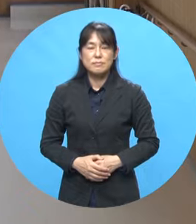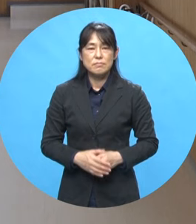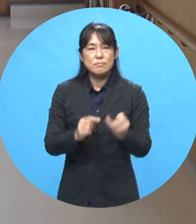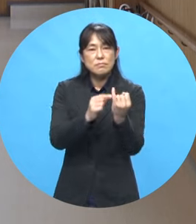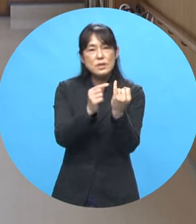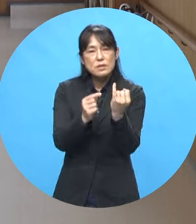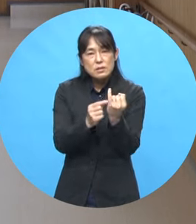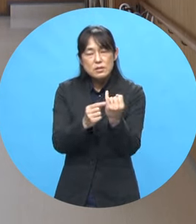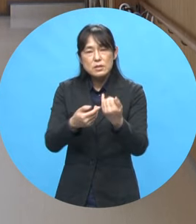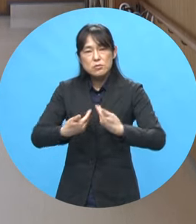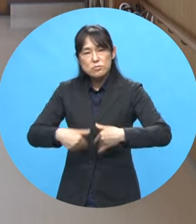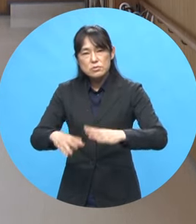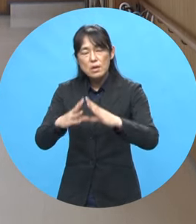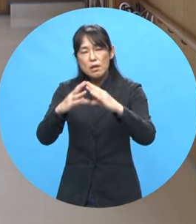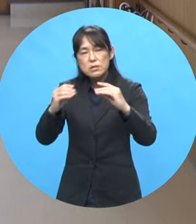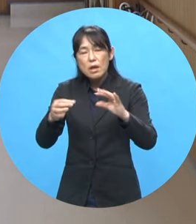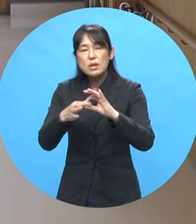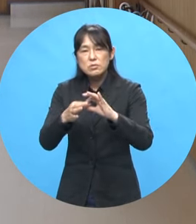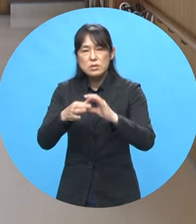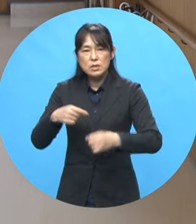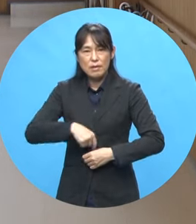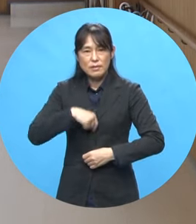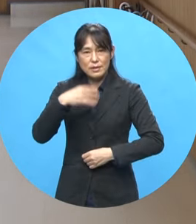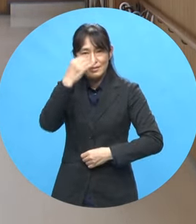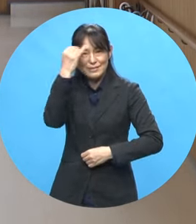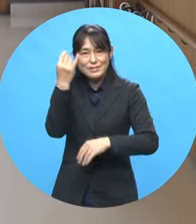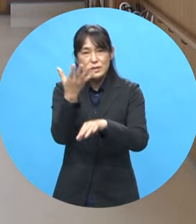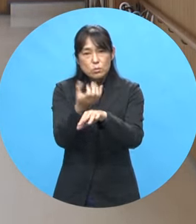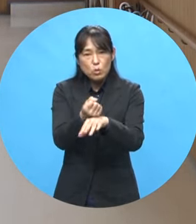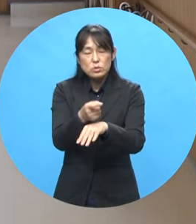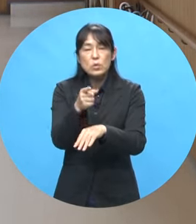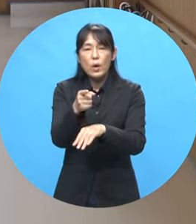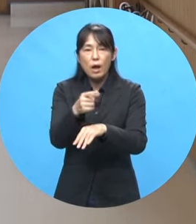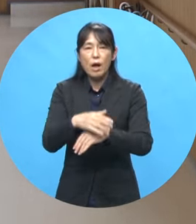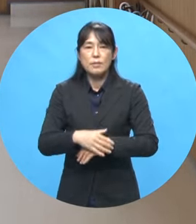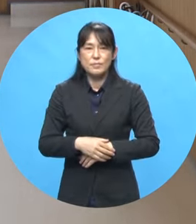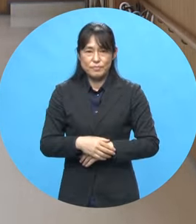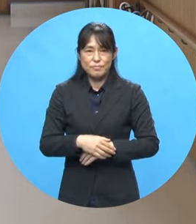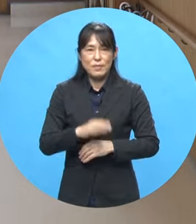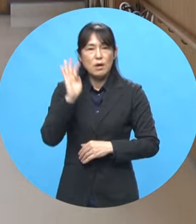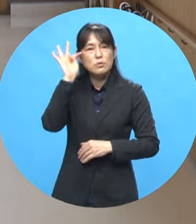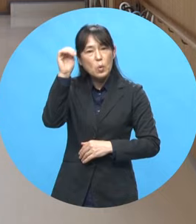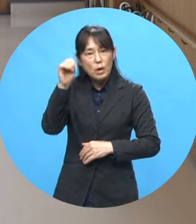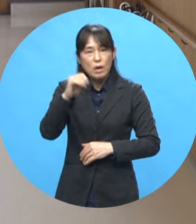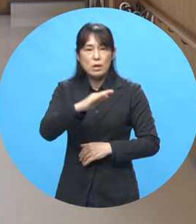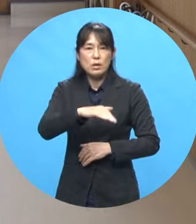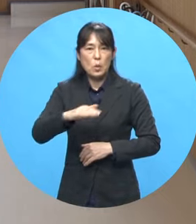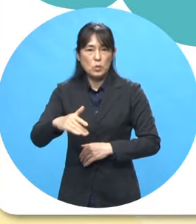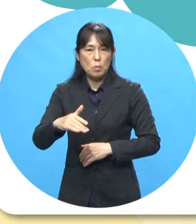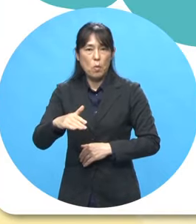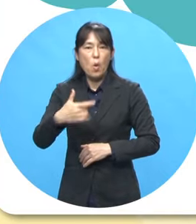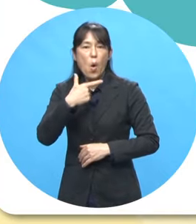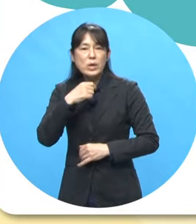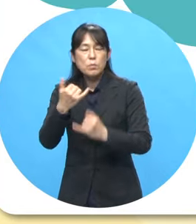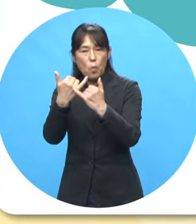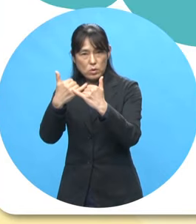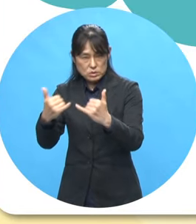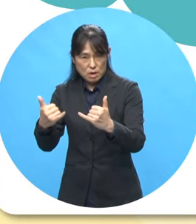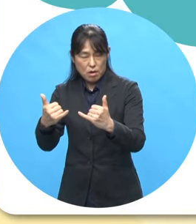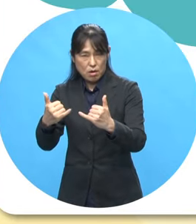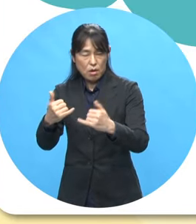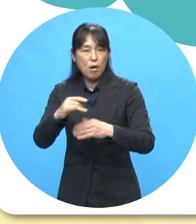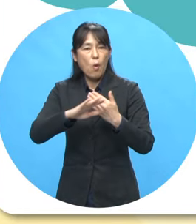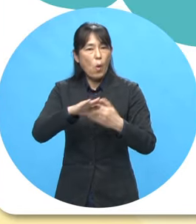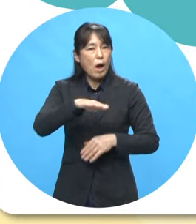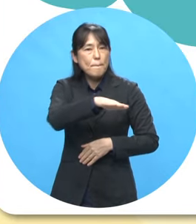妊娠や出産、性について正しい知識を持つことというのが、将来子どもを持つことを望む方だけ